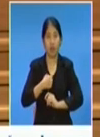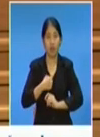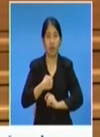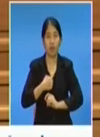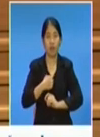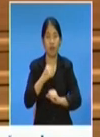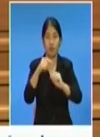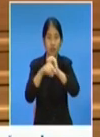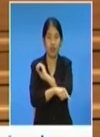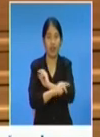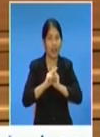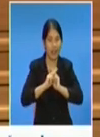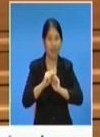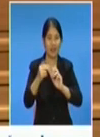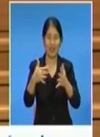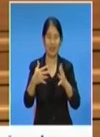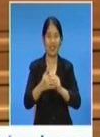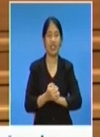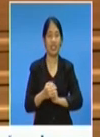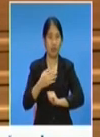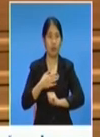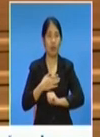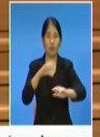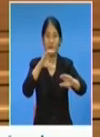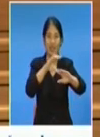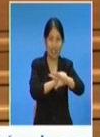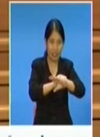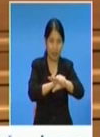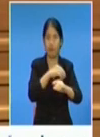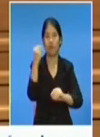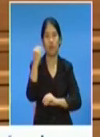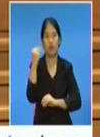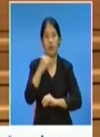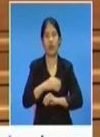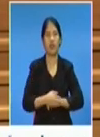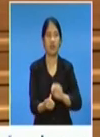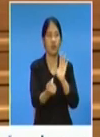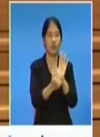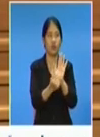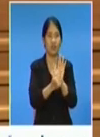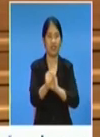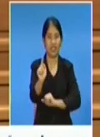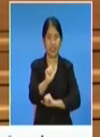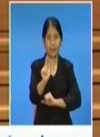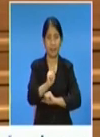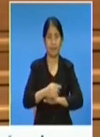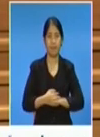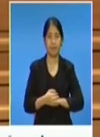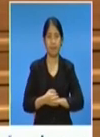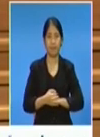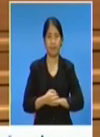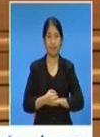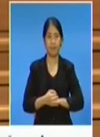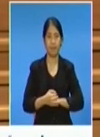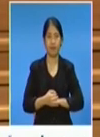กับผู้ก่อการทุจริตผมให้ดูตัวอย่างสักตัวอย่างครับเกี่ยวกับท่านอดีตปลั